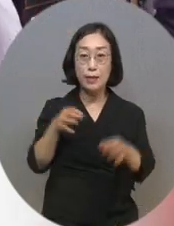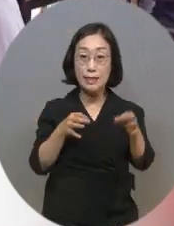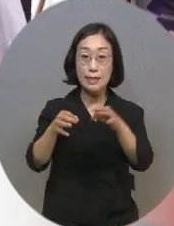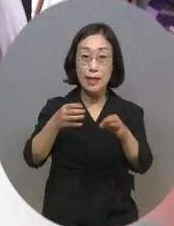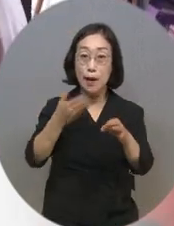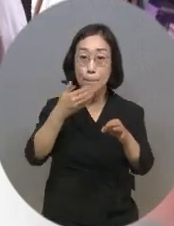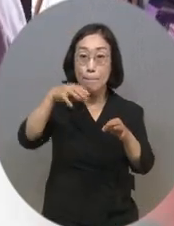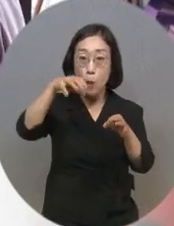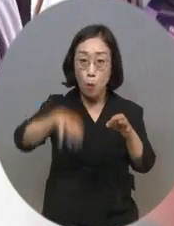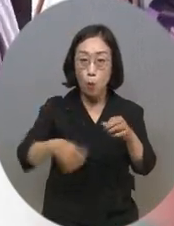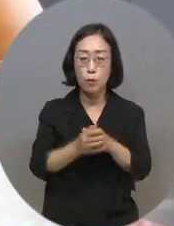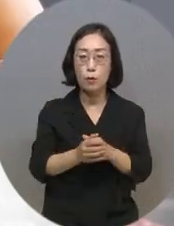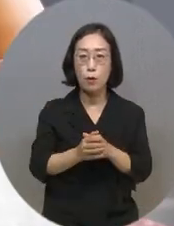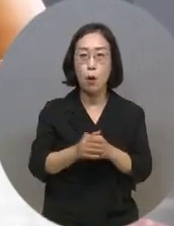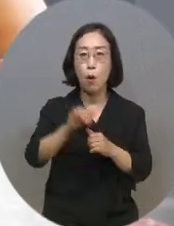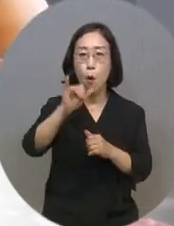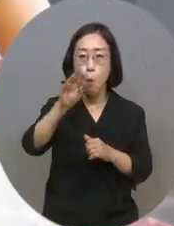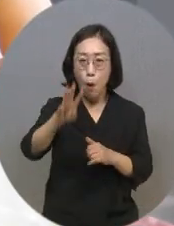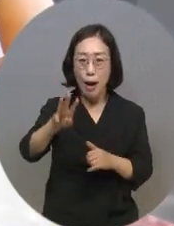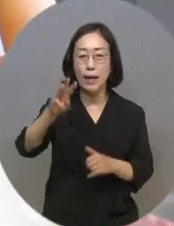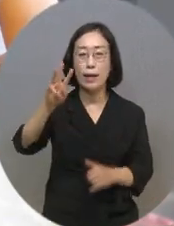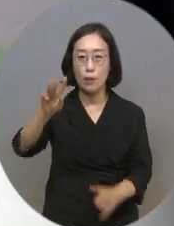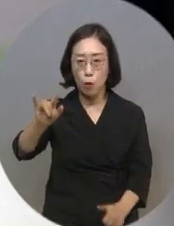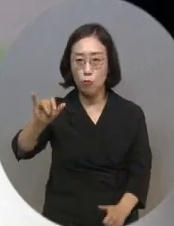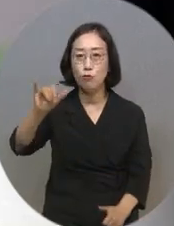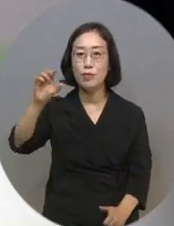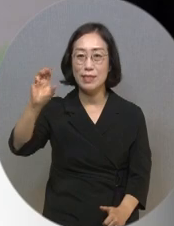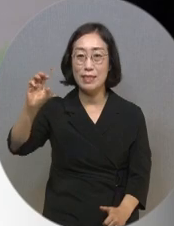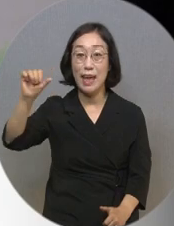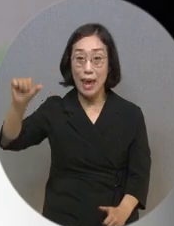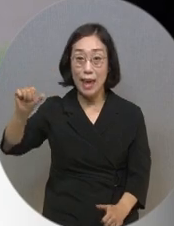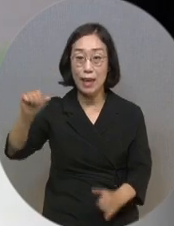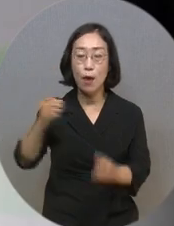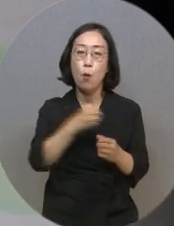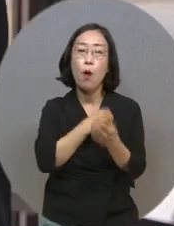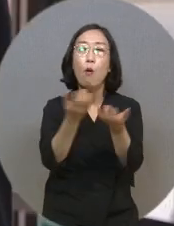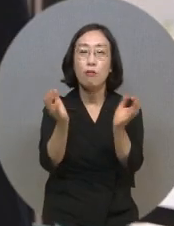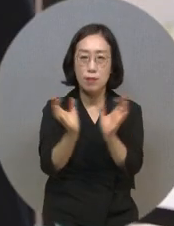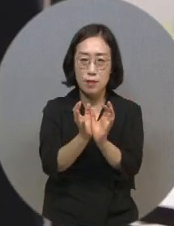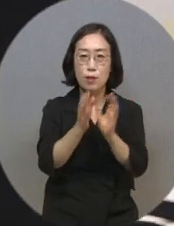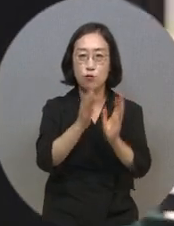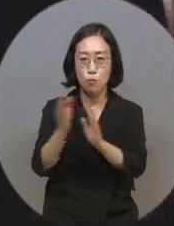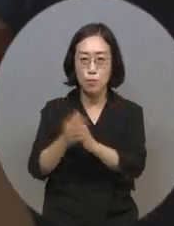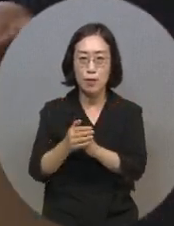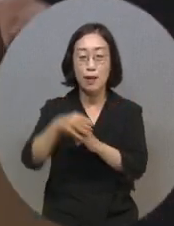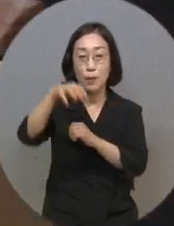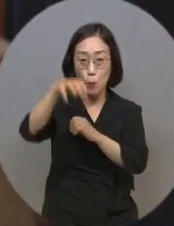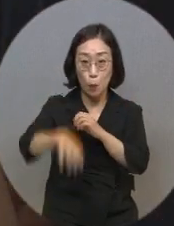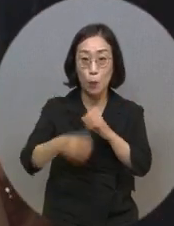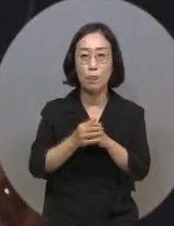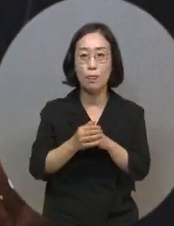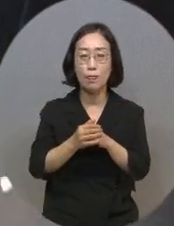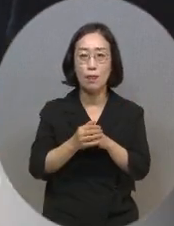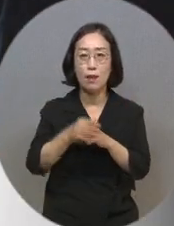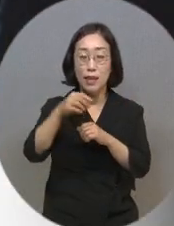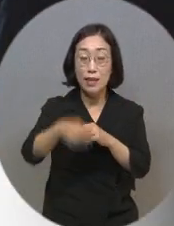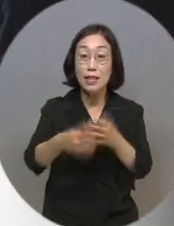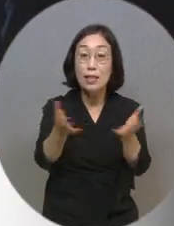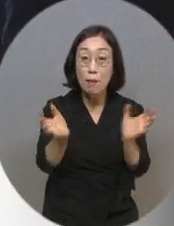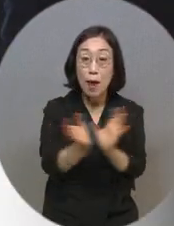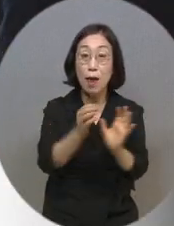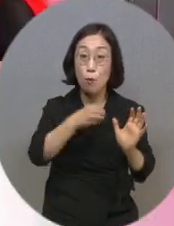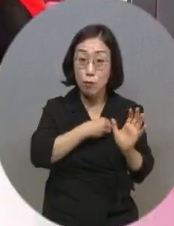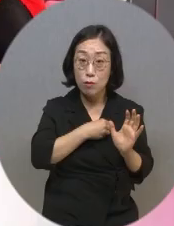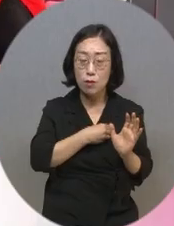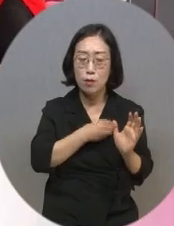YWCA 회원들이 준비한 평화 기급 마련을 위한 나눔식탁 행사장 고양 YWCA